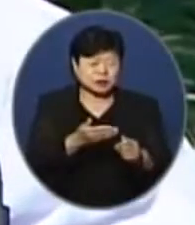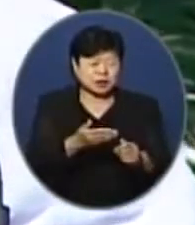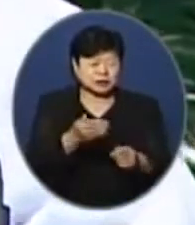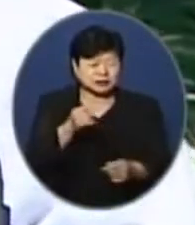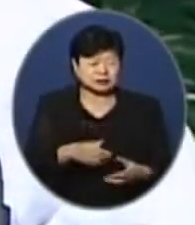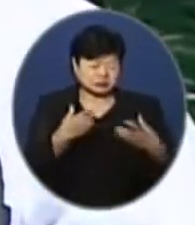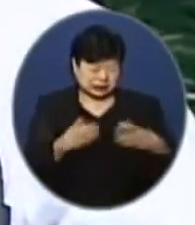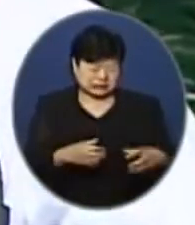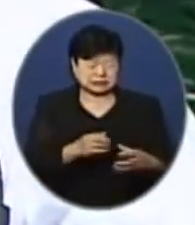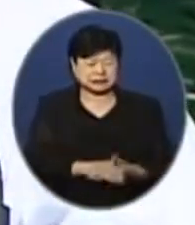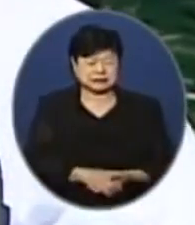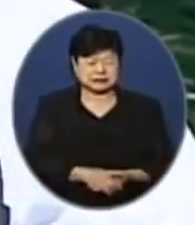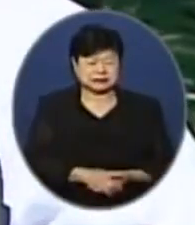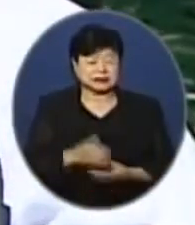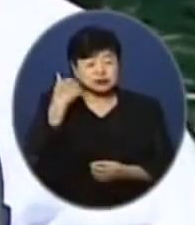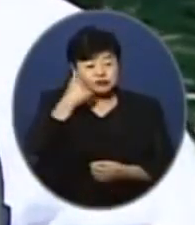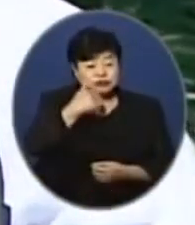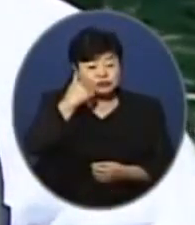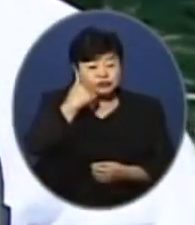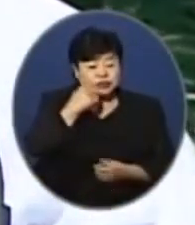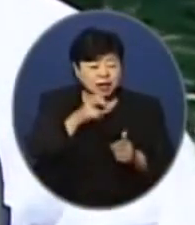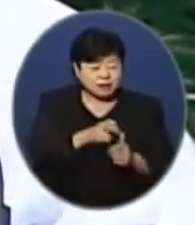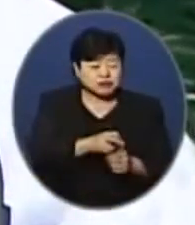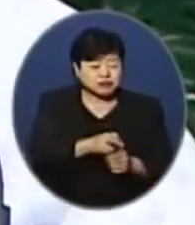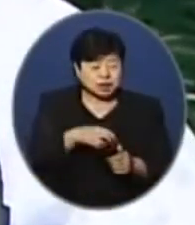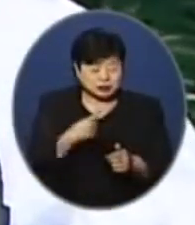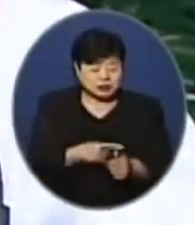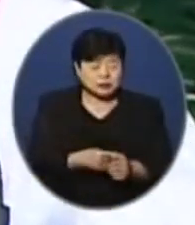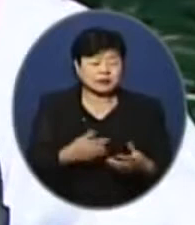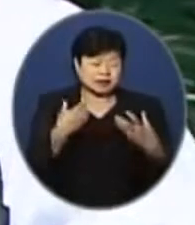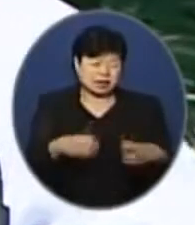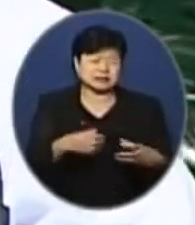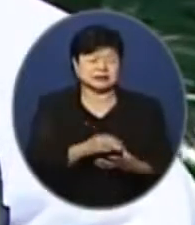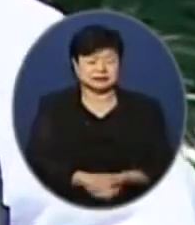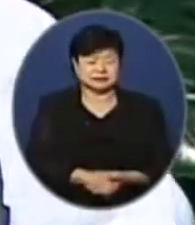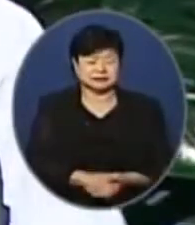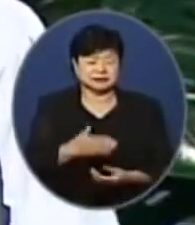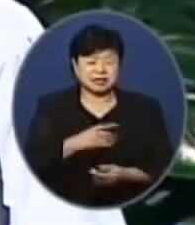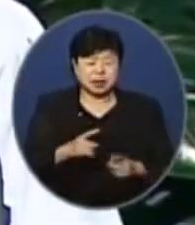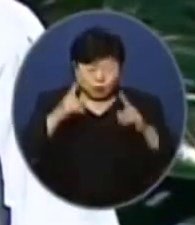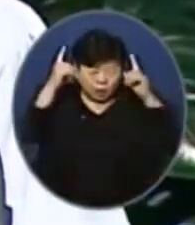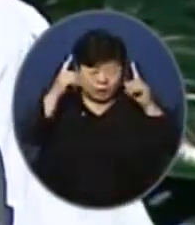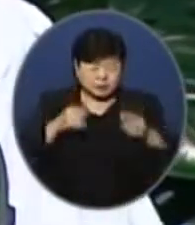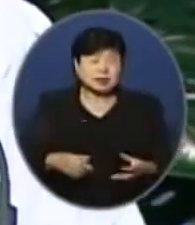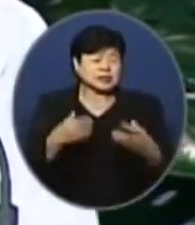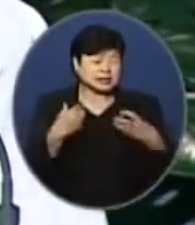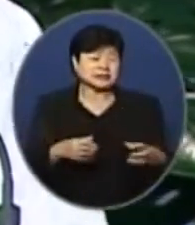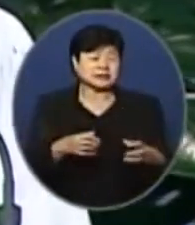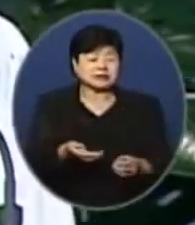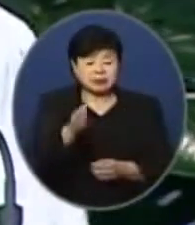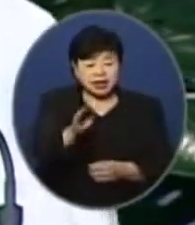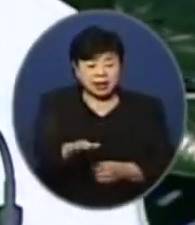깨지고 누가 나를 물어뜯고 참소해도 깨지고 나한테 막 화를 내고 대들어도 깨져요.